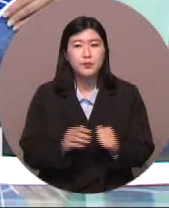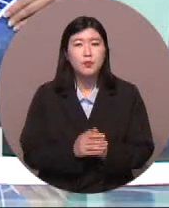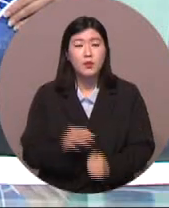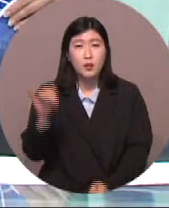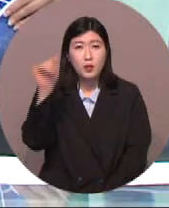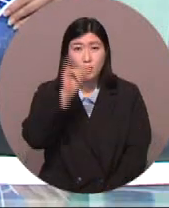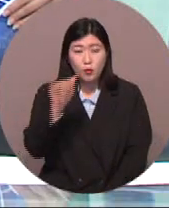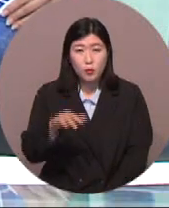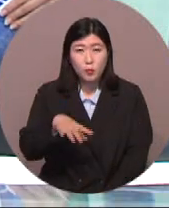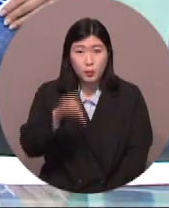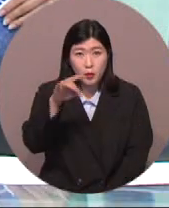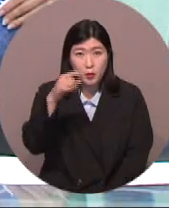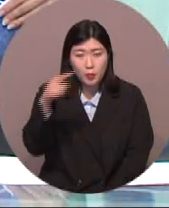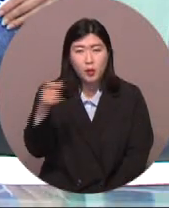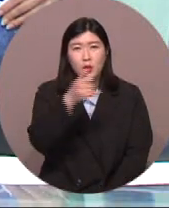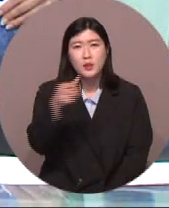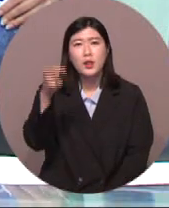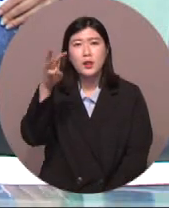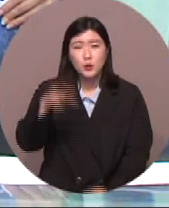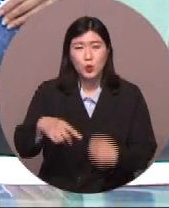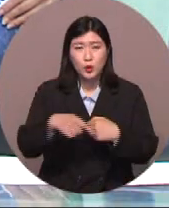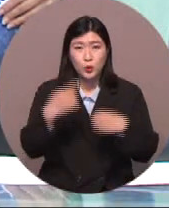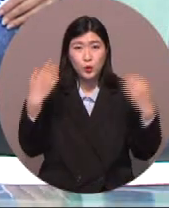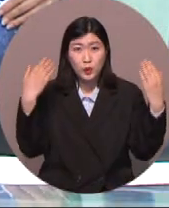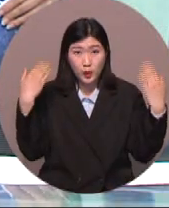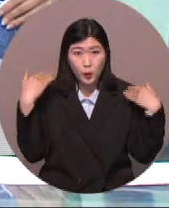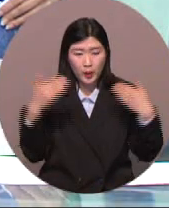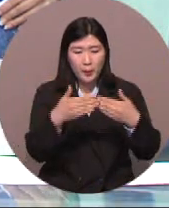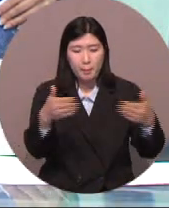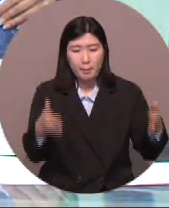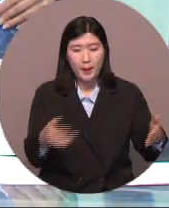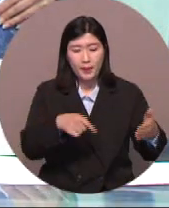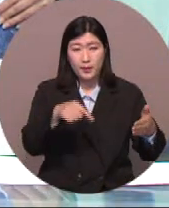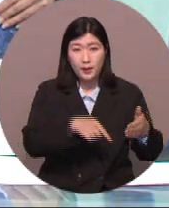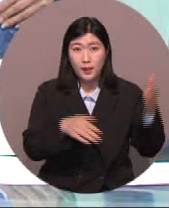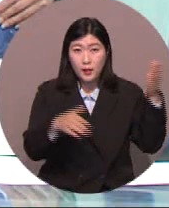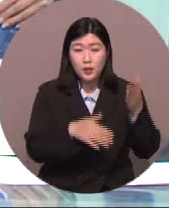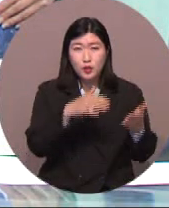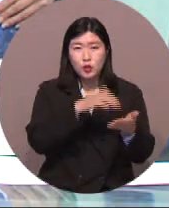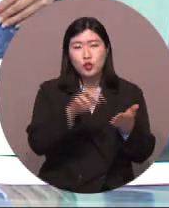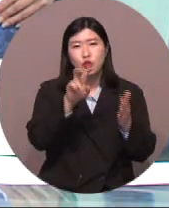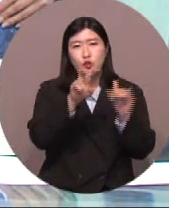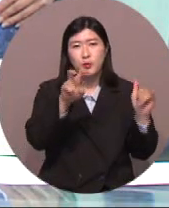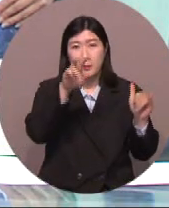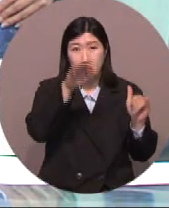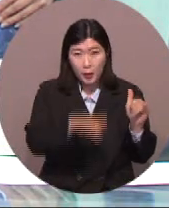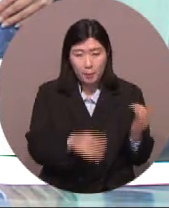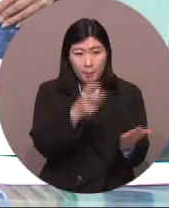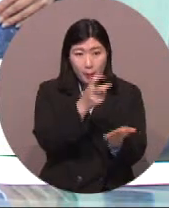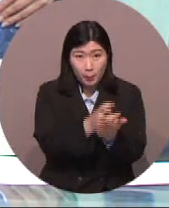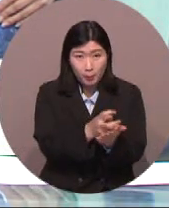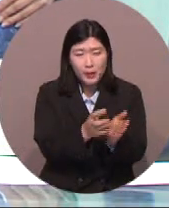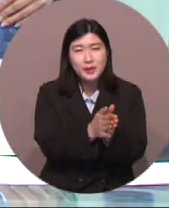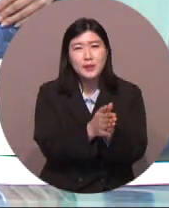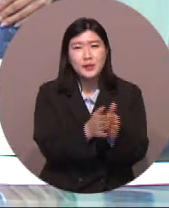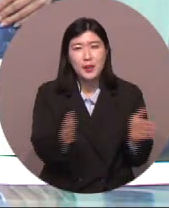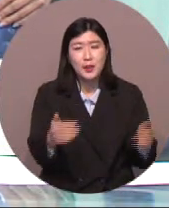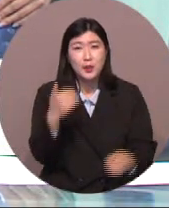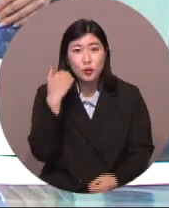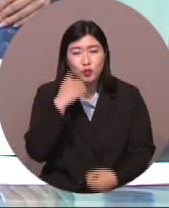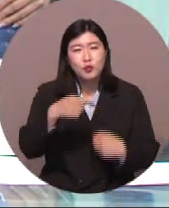전국 최초로 세종 지역 초등학교에서 학급당 학생 수를 20명 이하로 낮추는 제도를 우선 1학년을